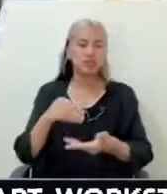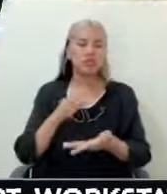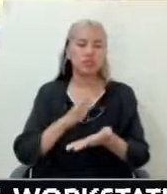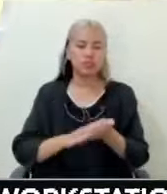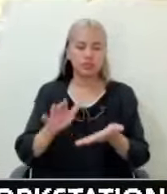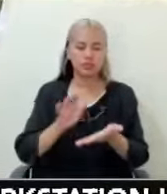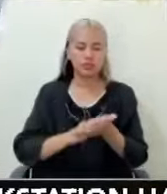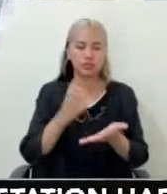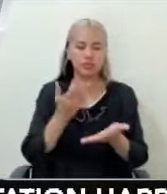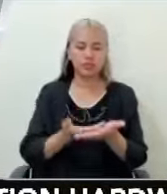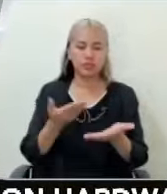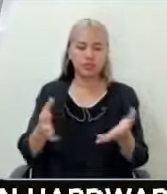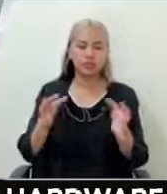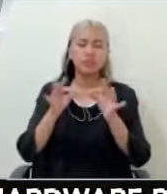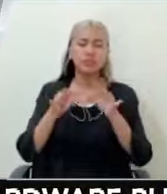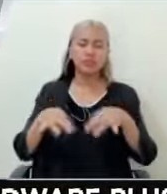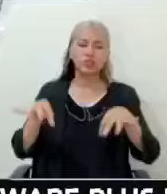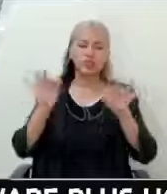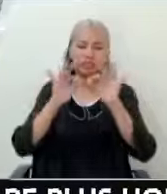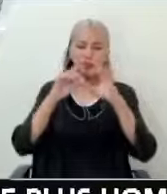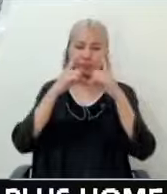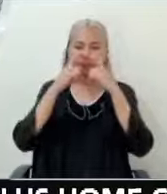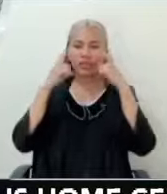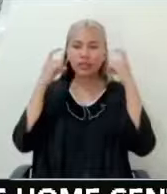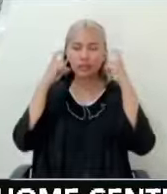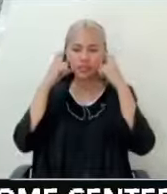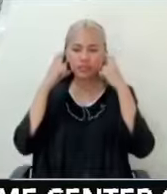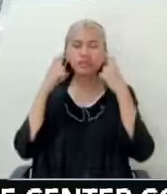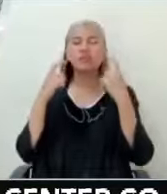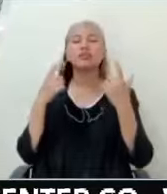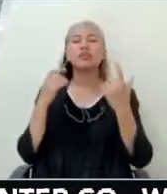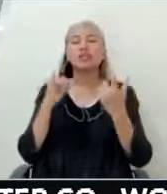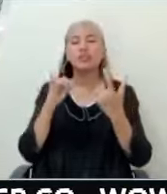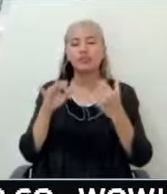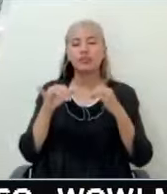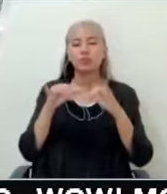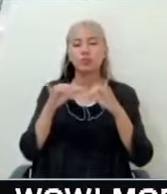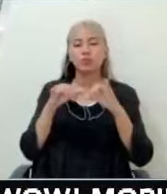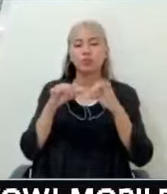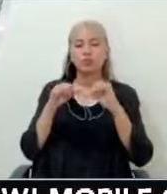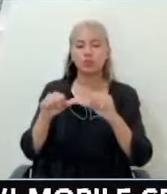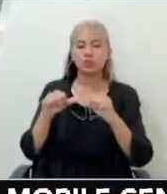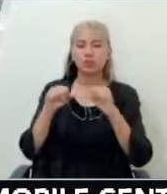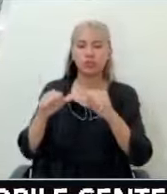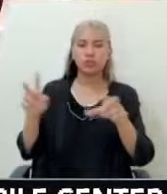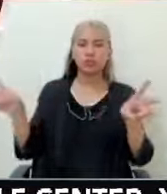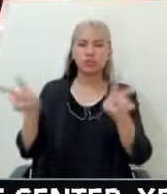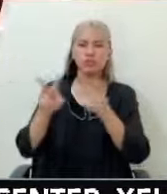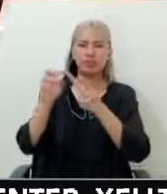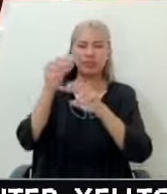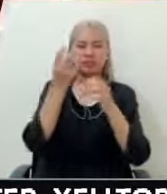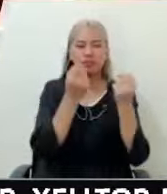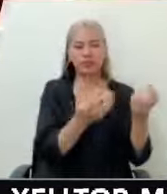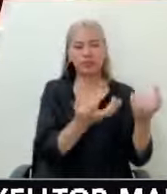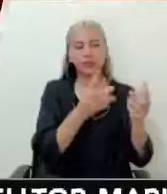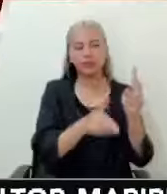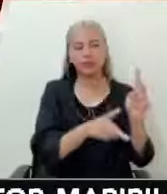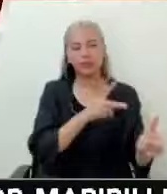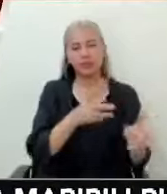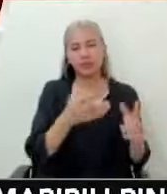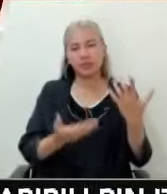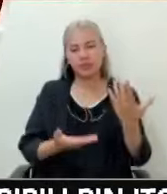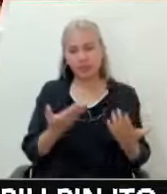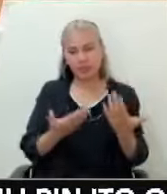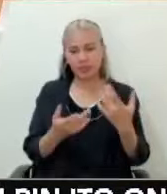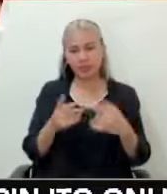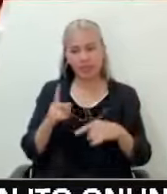tumaga pa itong scenary na due to the number of population baka hindi kakayanin ng lgu kasi yung